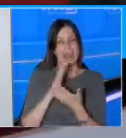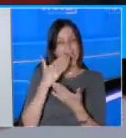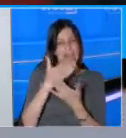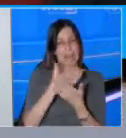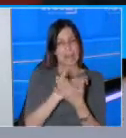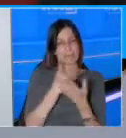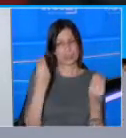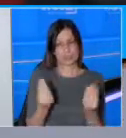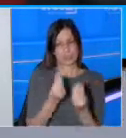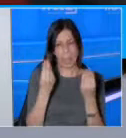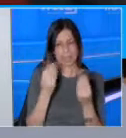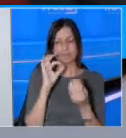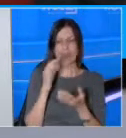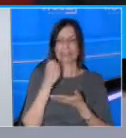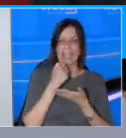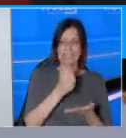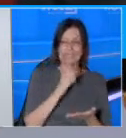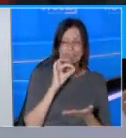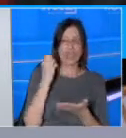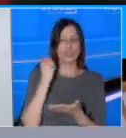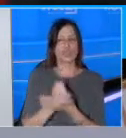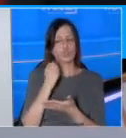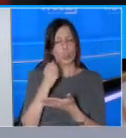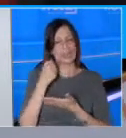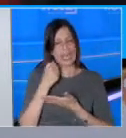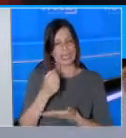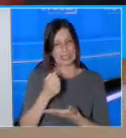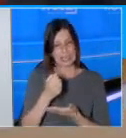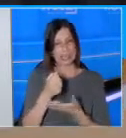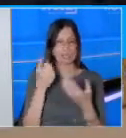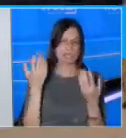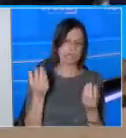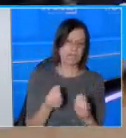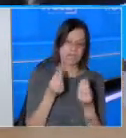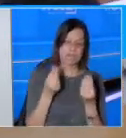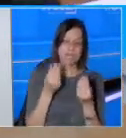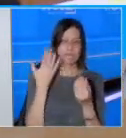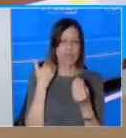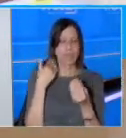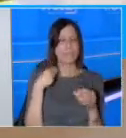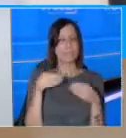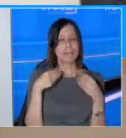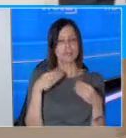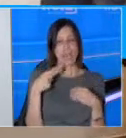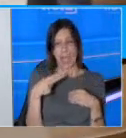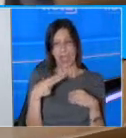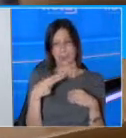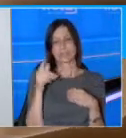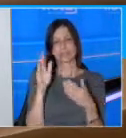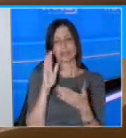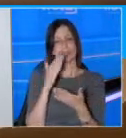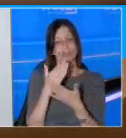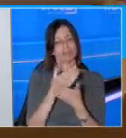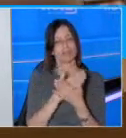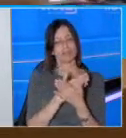מסוימים לתקציב, לאישור תקציב וכולי. מה שבעצם קרה בפשרת האוזר,